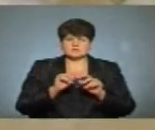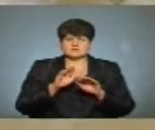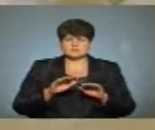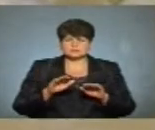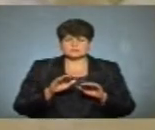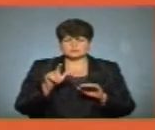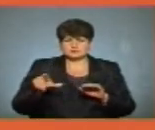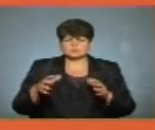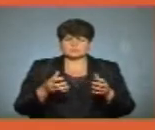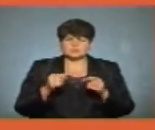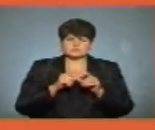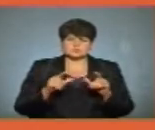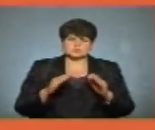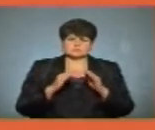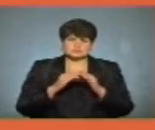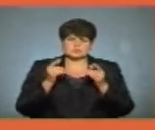та готелях.